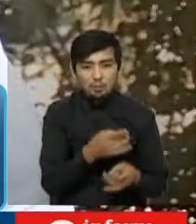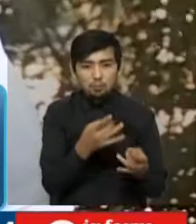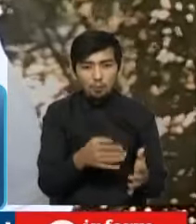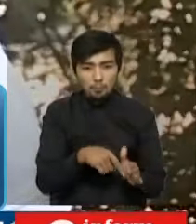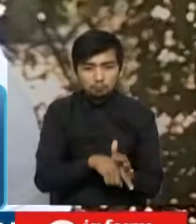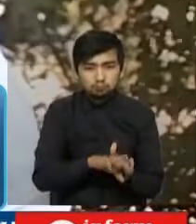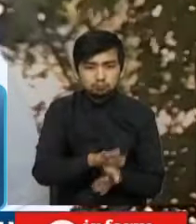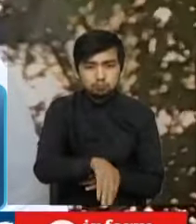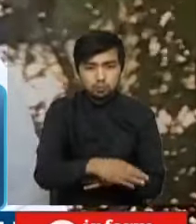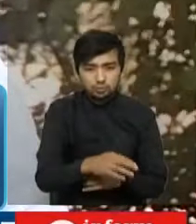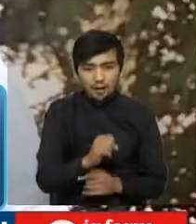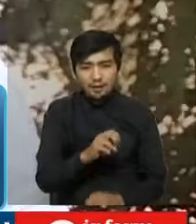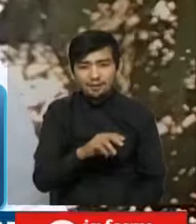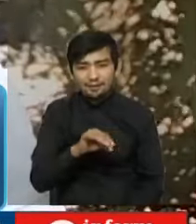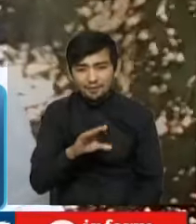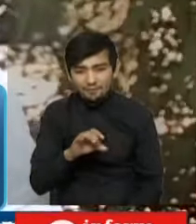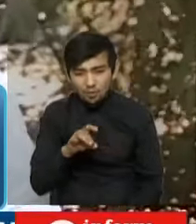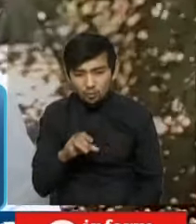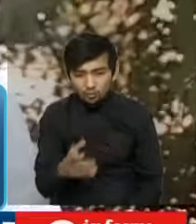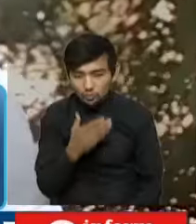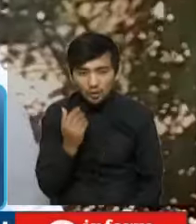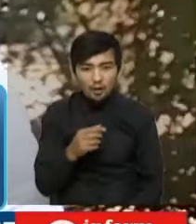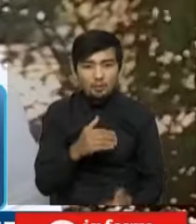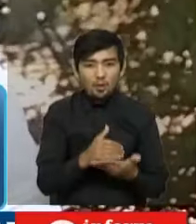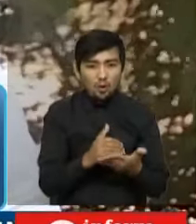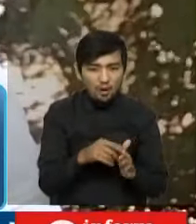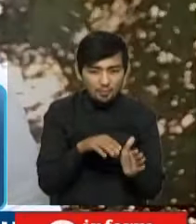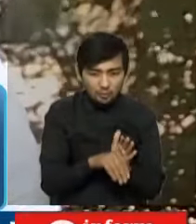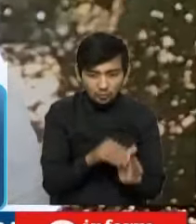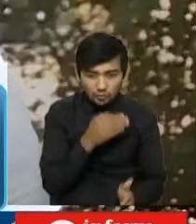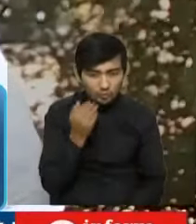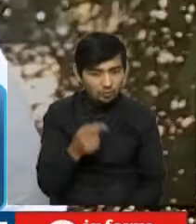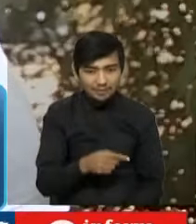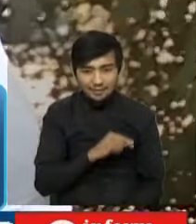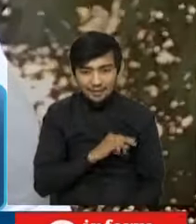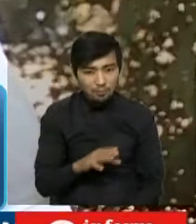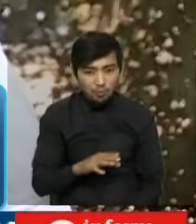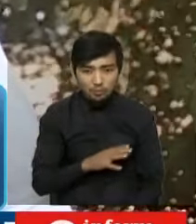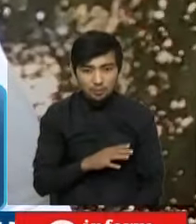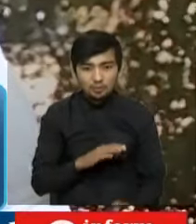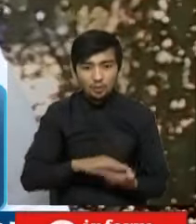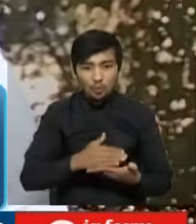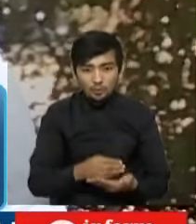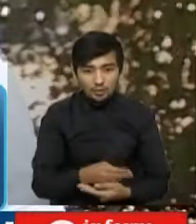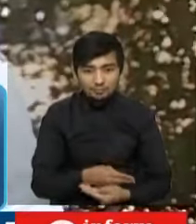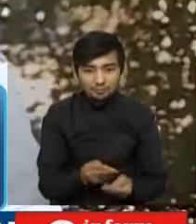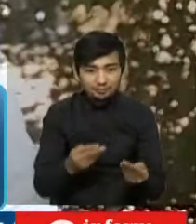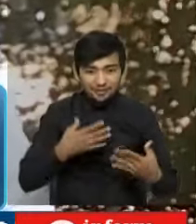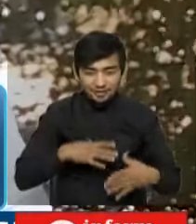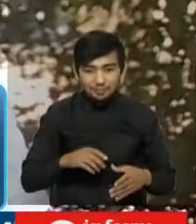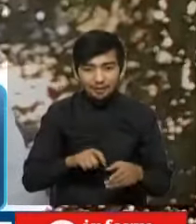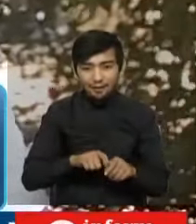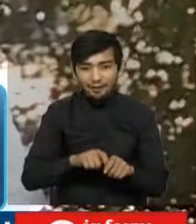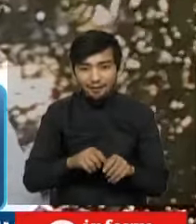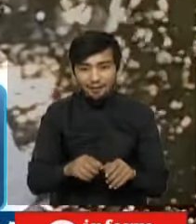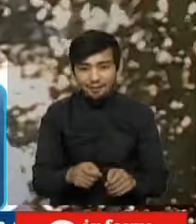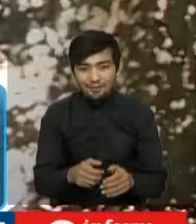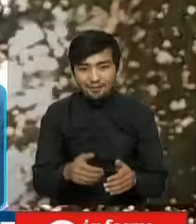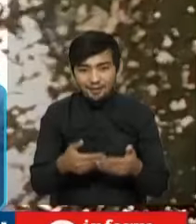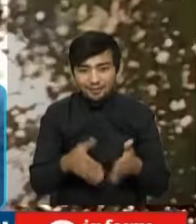то есть нету ни антивируса, ни программного установления, это все деньги. То есть на них не работали? Нет, то есть ноутбуки даже вообще не вскрывали, не открывали, в коробках новые